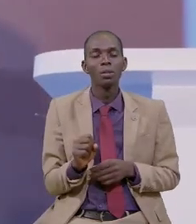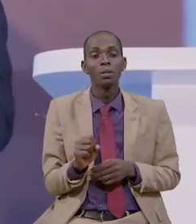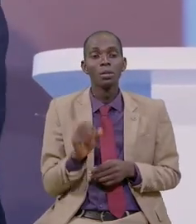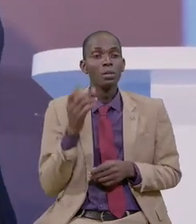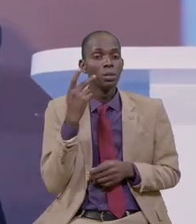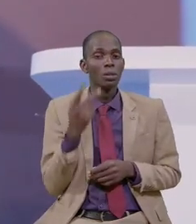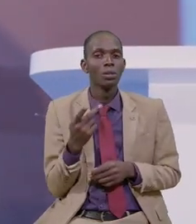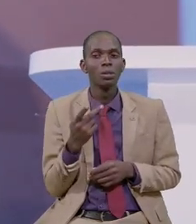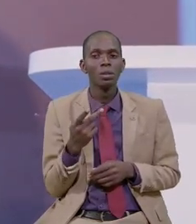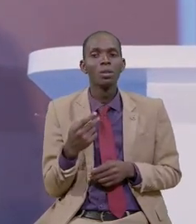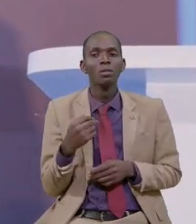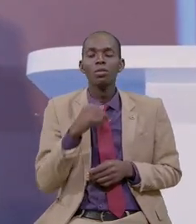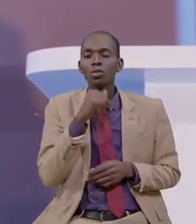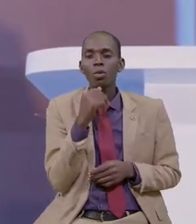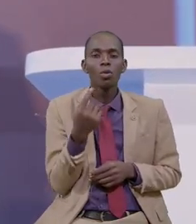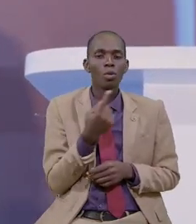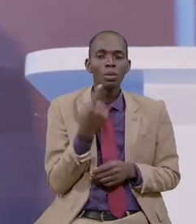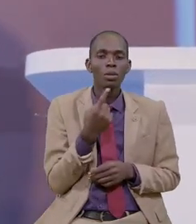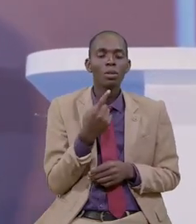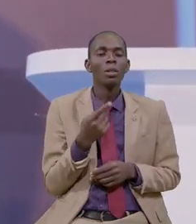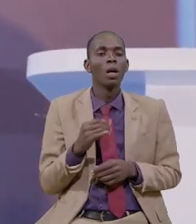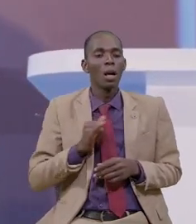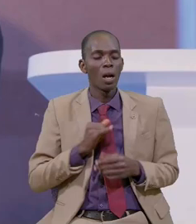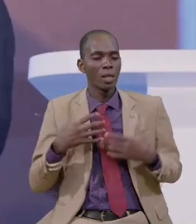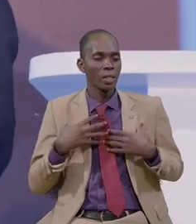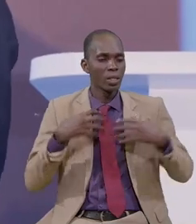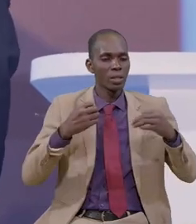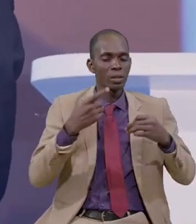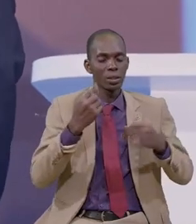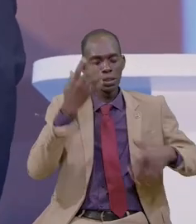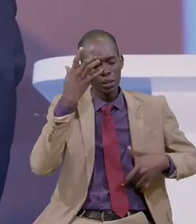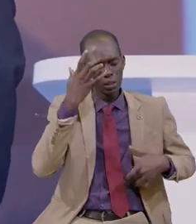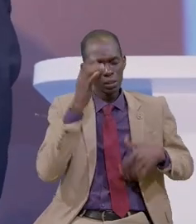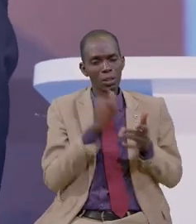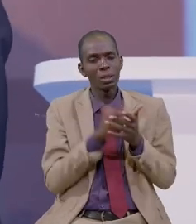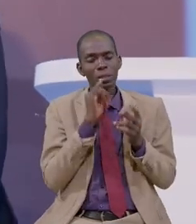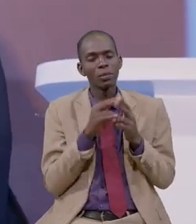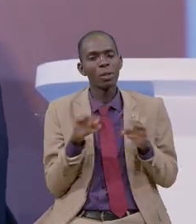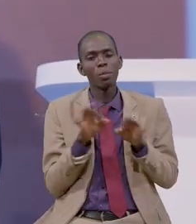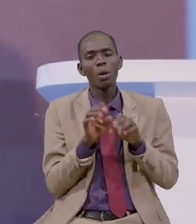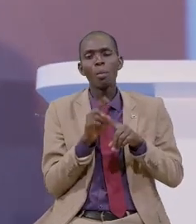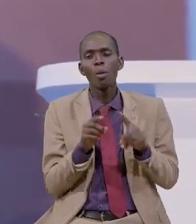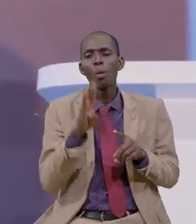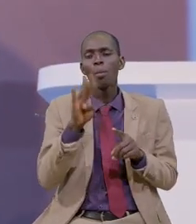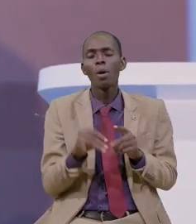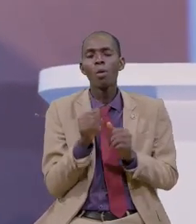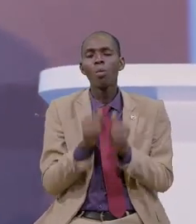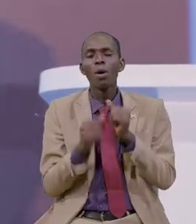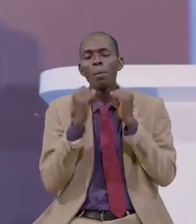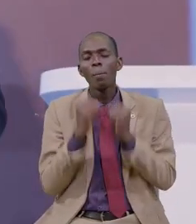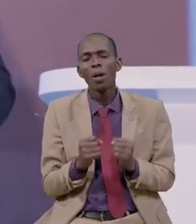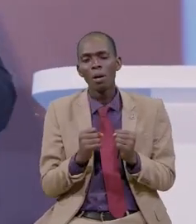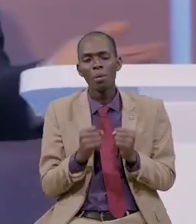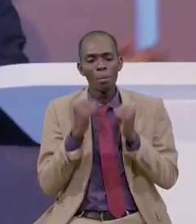Ce n'est pas seulement je guéris les malades. Mais quelle puissance? Est-ce que c'est la puissance d'en haut ou bien la puissance d'en